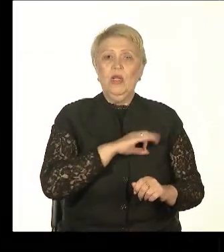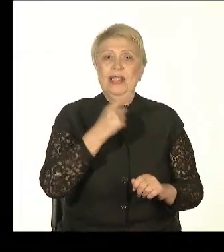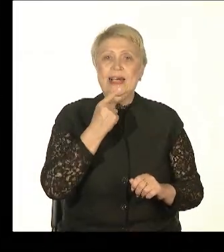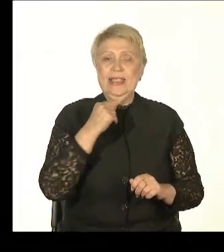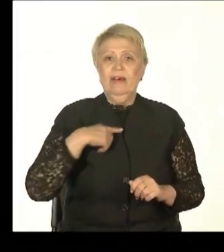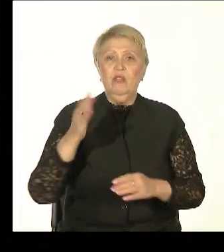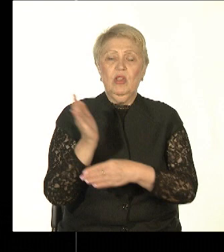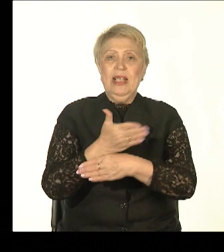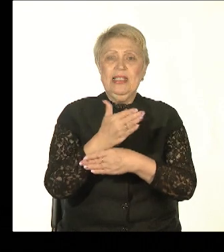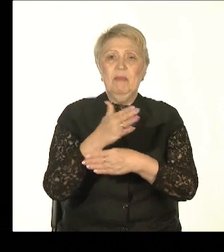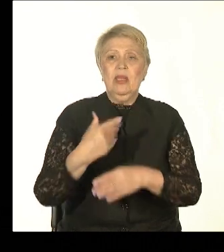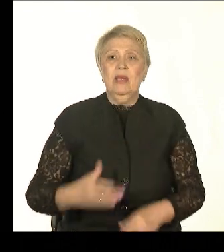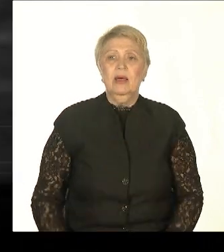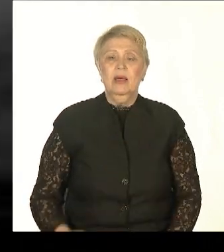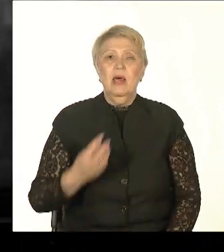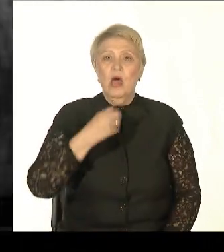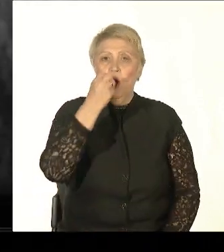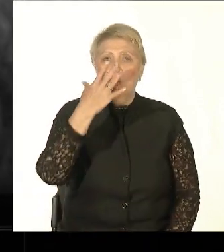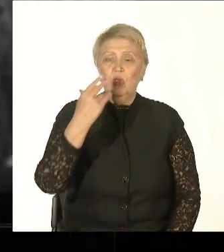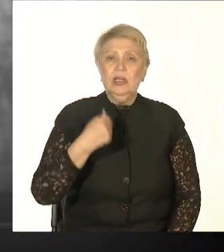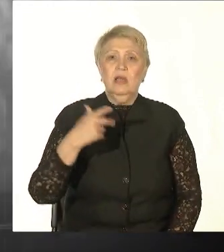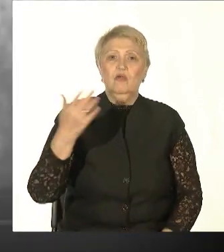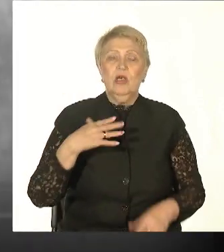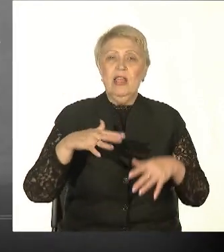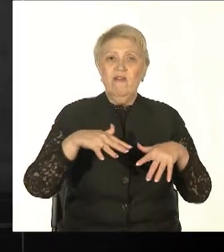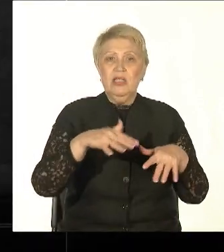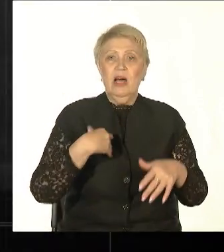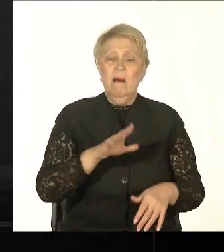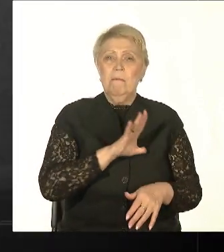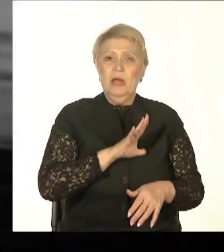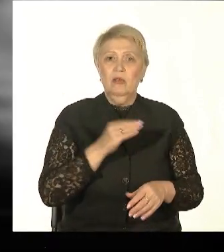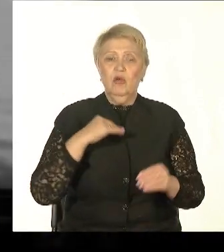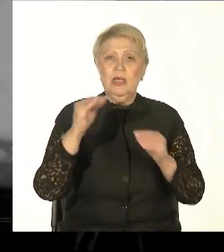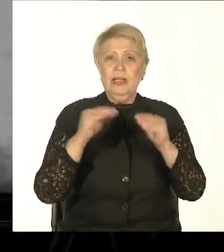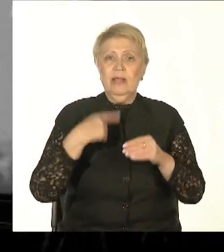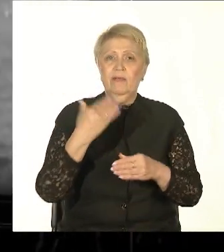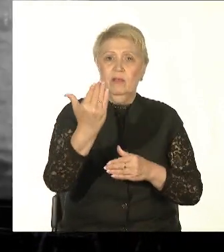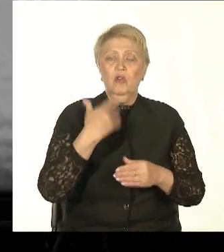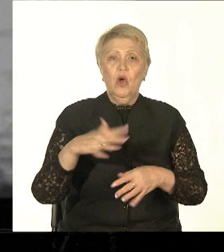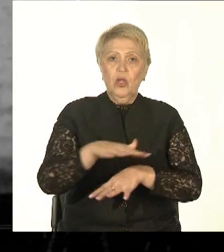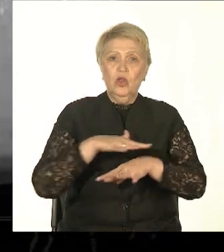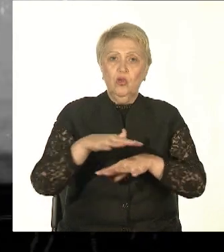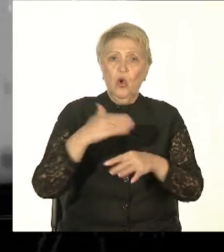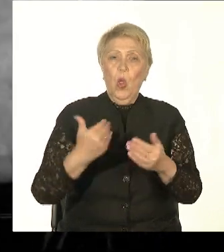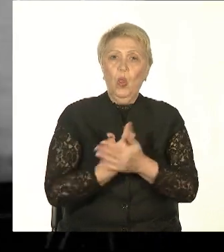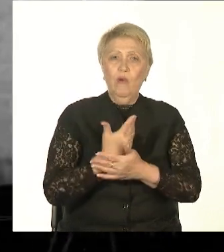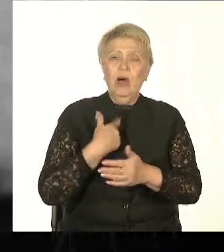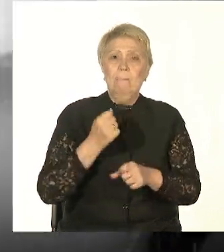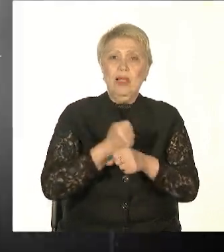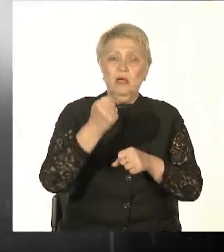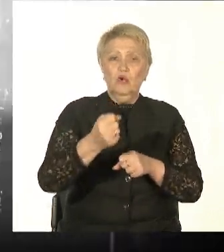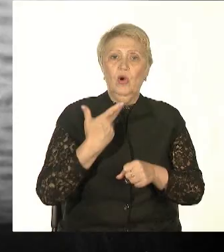лет новое испытание. Японские войска, завершив оккупацию Маньчжурии и создав на ее территории новое подконтрольное государство